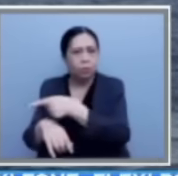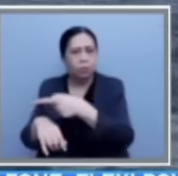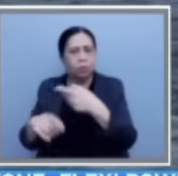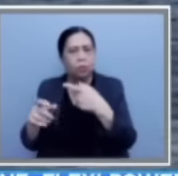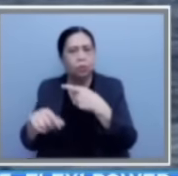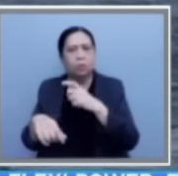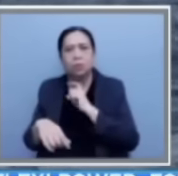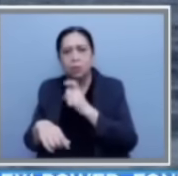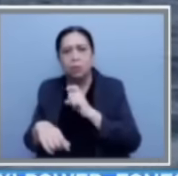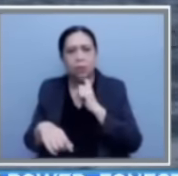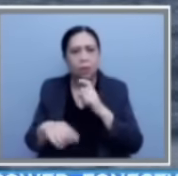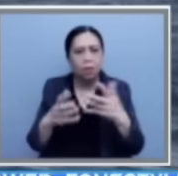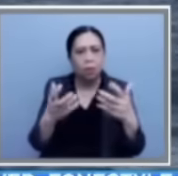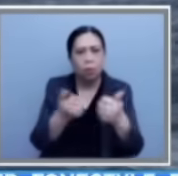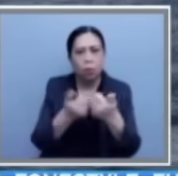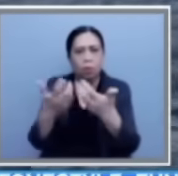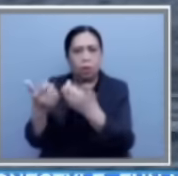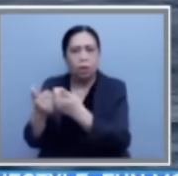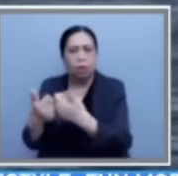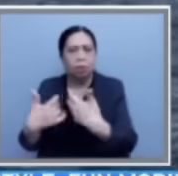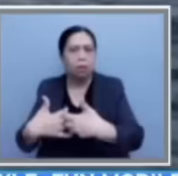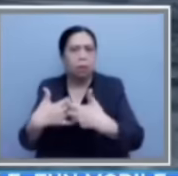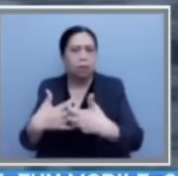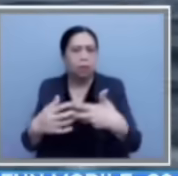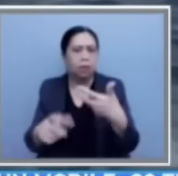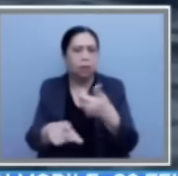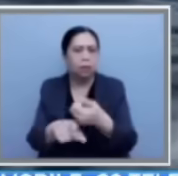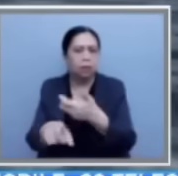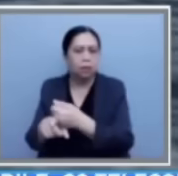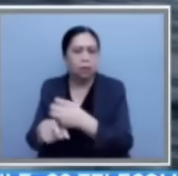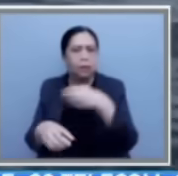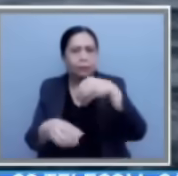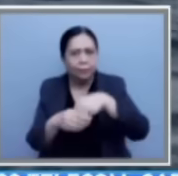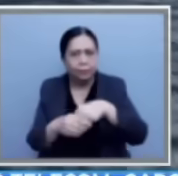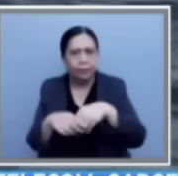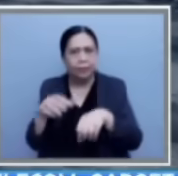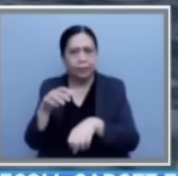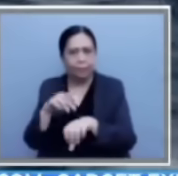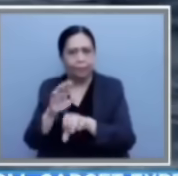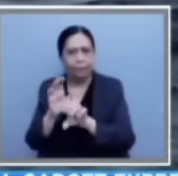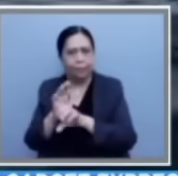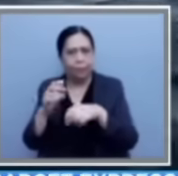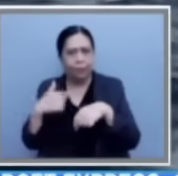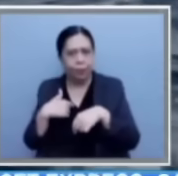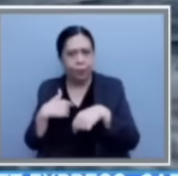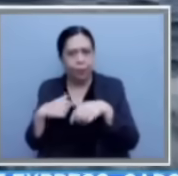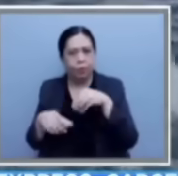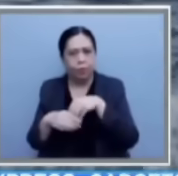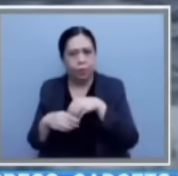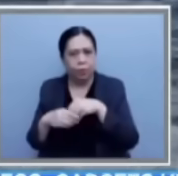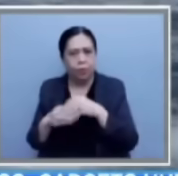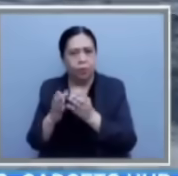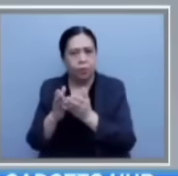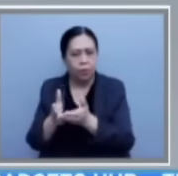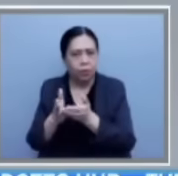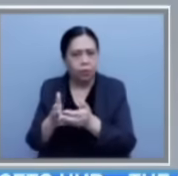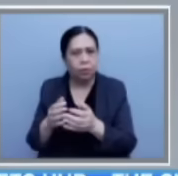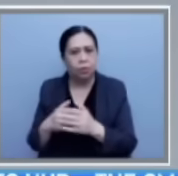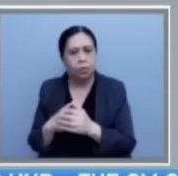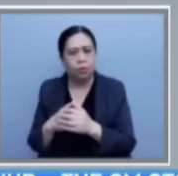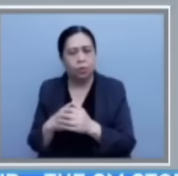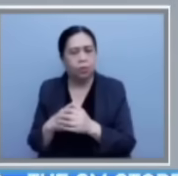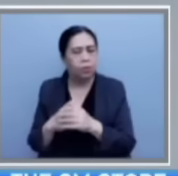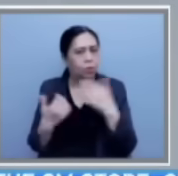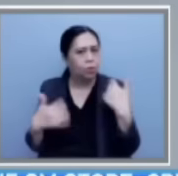mga epekto sa makina at do mismo sa mga taong nakasakay tayo nandoon tayo sa deck e nagf nvv magal lang